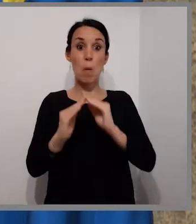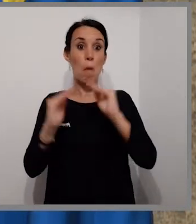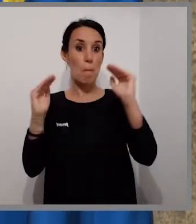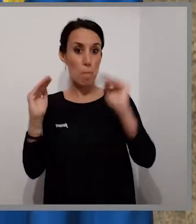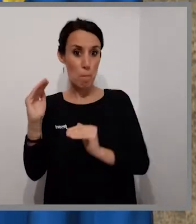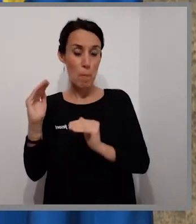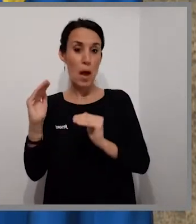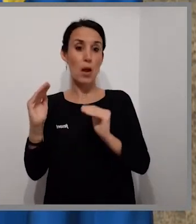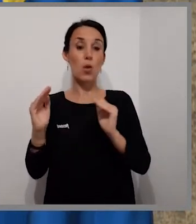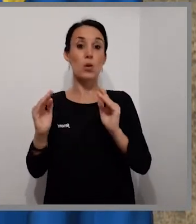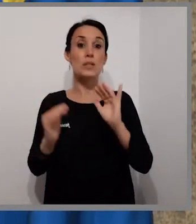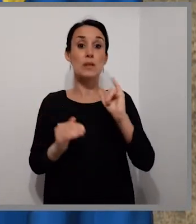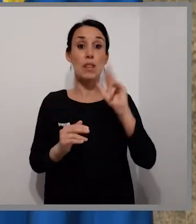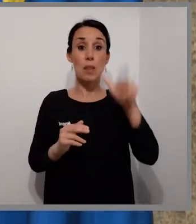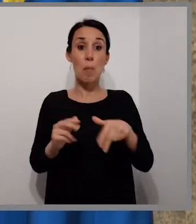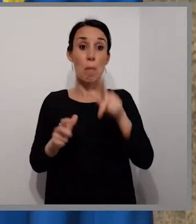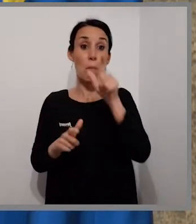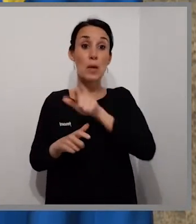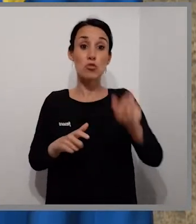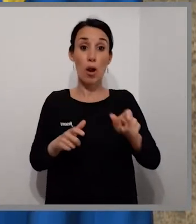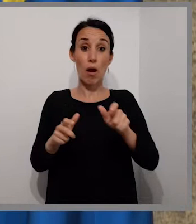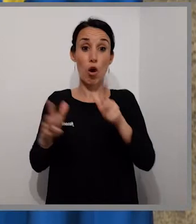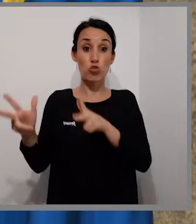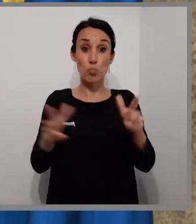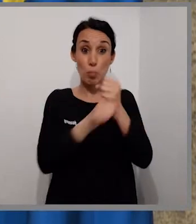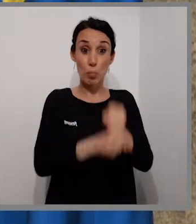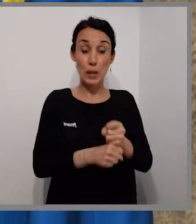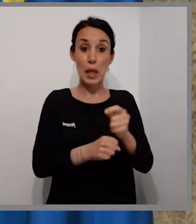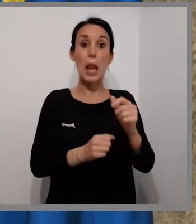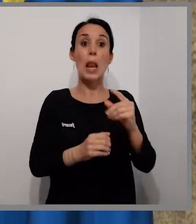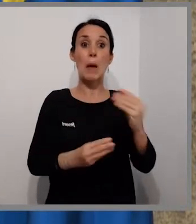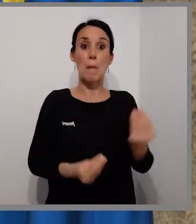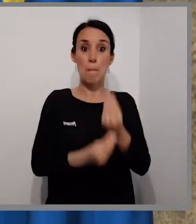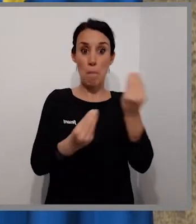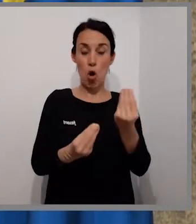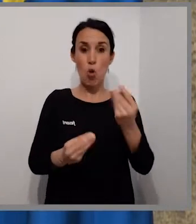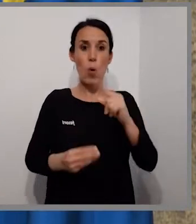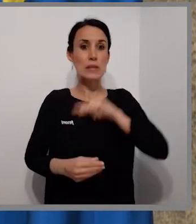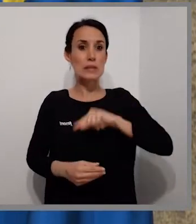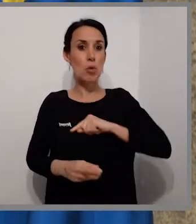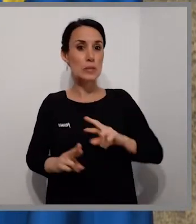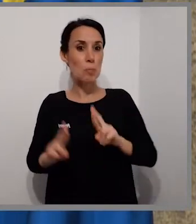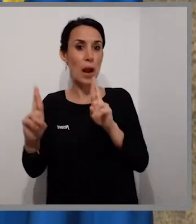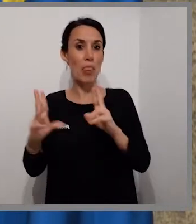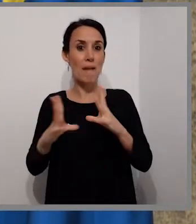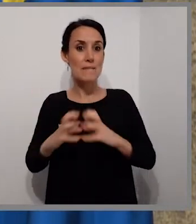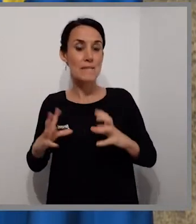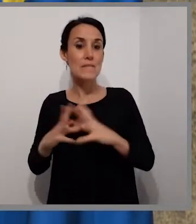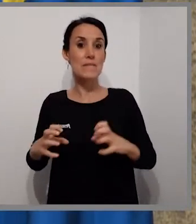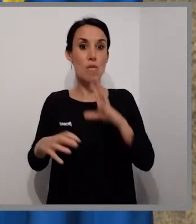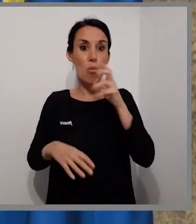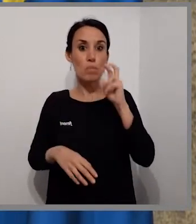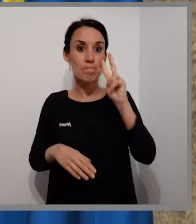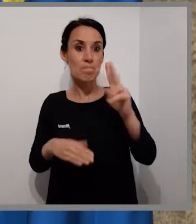i també, a poc, tots aquells que estan hospitalitzats. Però al mateix temps que tenim aquest sentiment d'esperança i